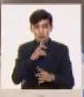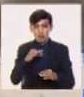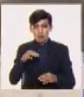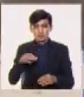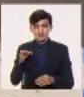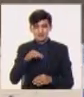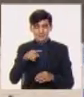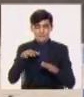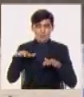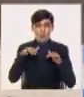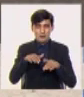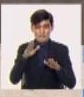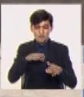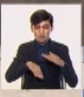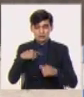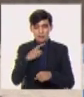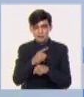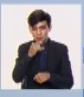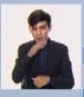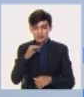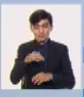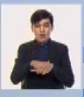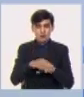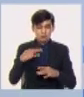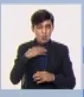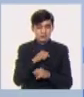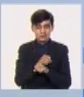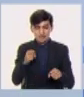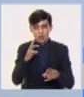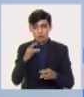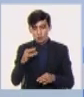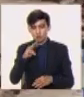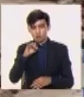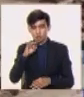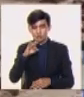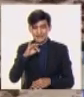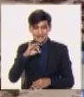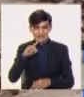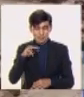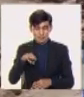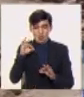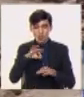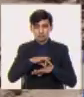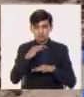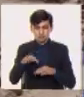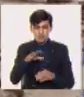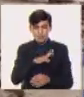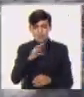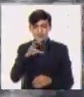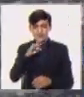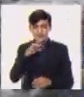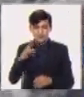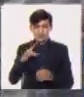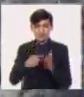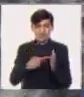суына шомылуына тыйым сала алмаймыз дейді. Бастысы халық көп шоғырланбауы тиіс. Ал туризм нысандарына күшейтілген санитарлық дезинфекциялық режимді